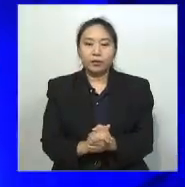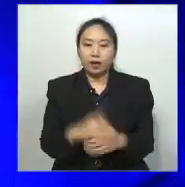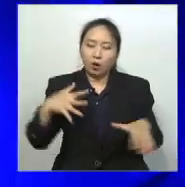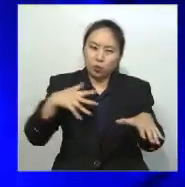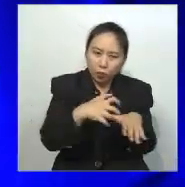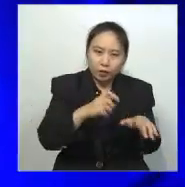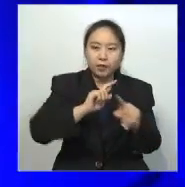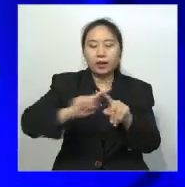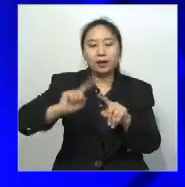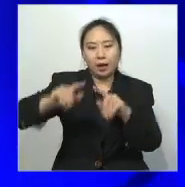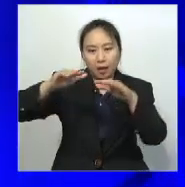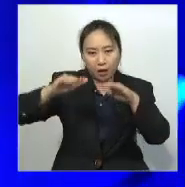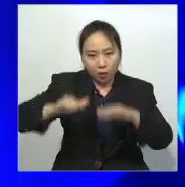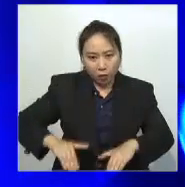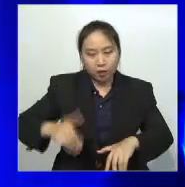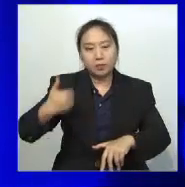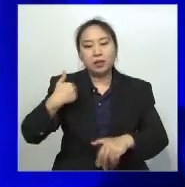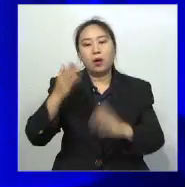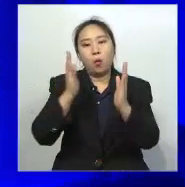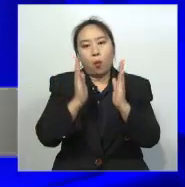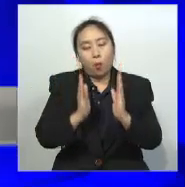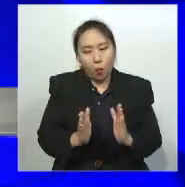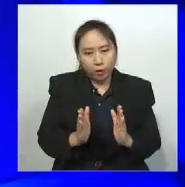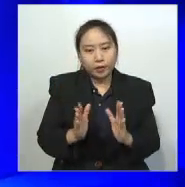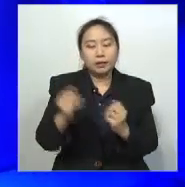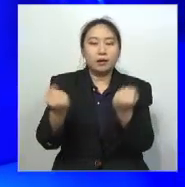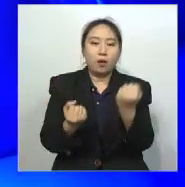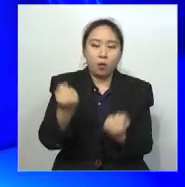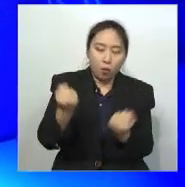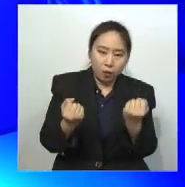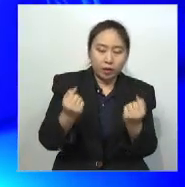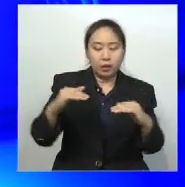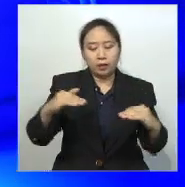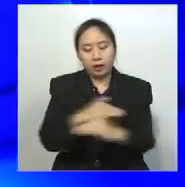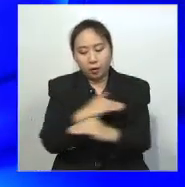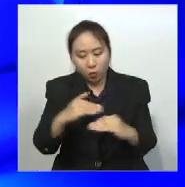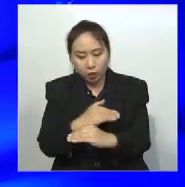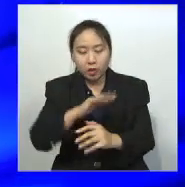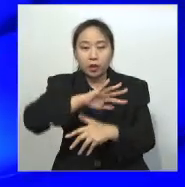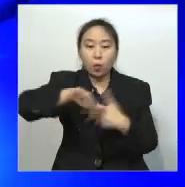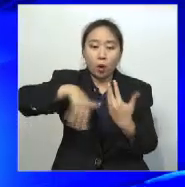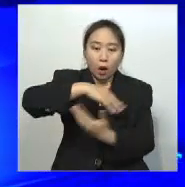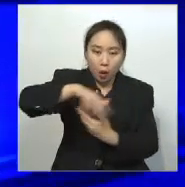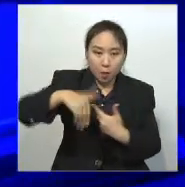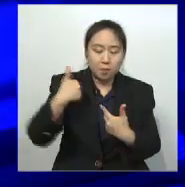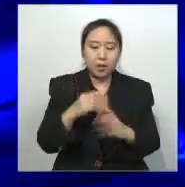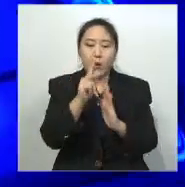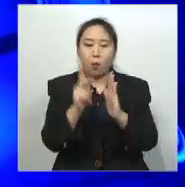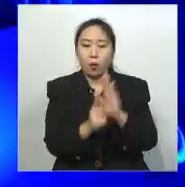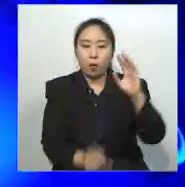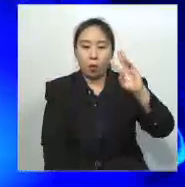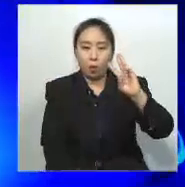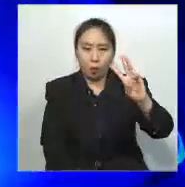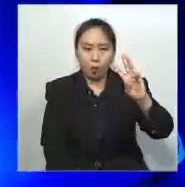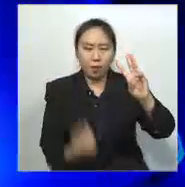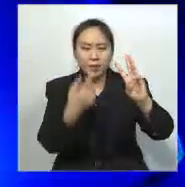ากอุบัติเหตุนะคะไม่ว่าจะเป็นคนยานพาหนะถนนสิ่งแวดล้อมภายใต้6มาตรการหลักค่ะมาดูนะค